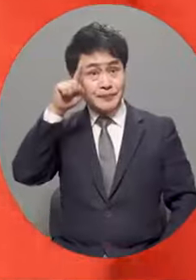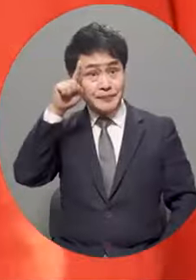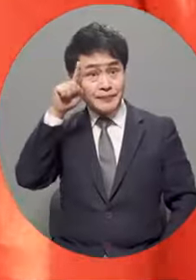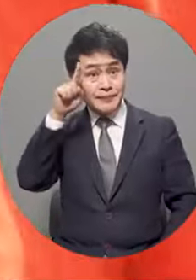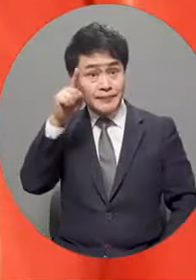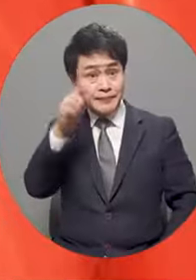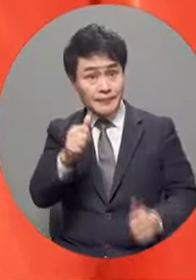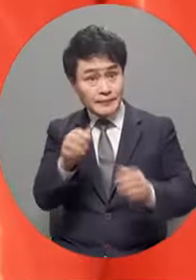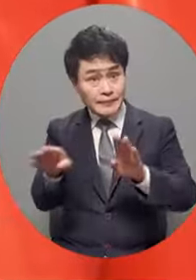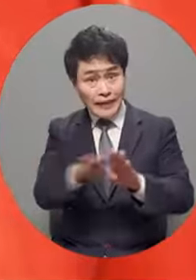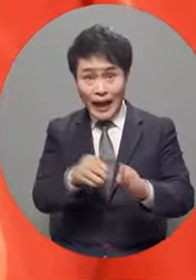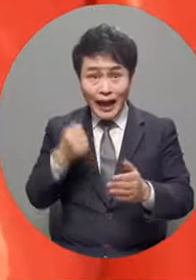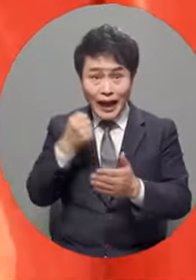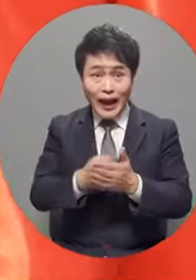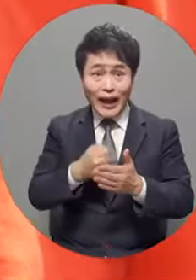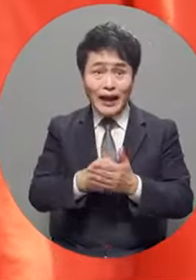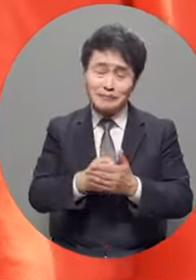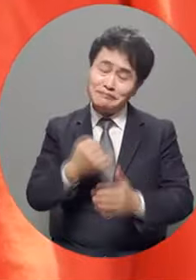아쉽지